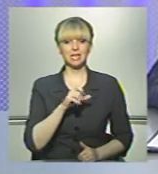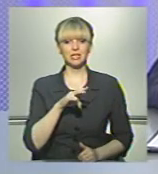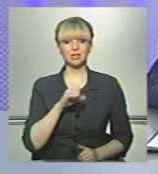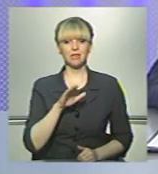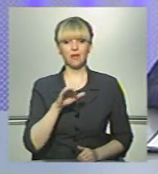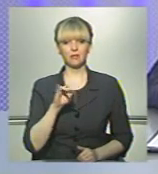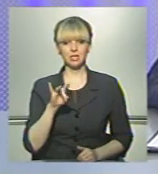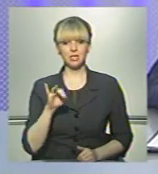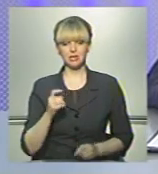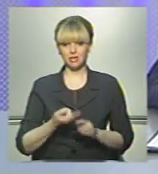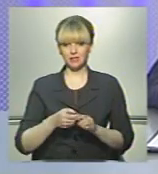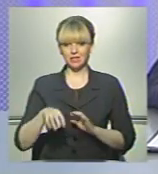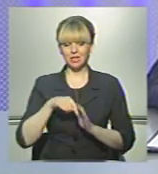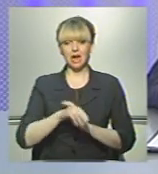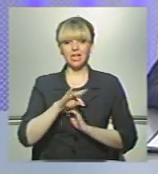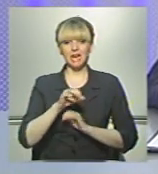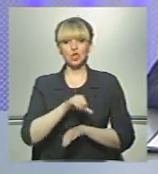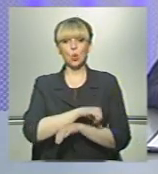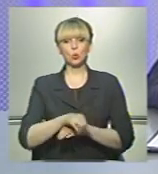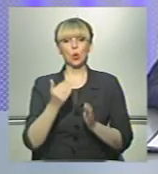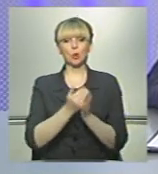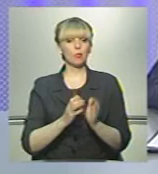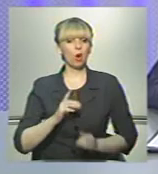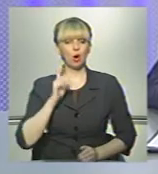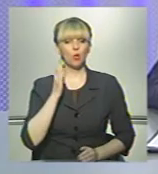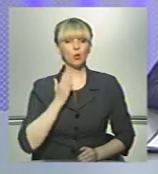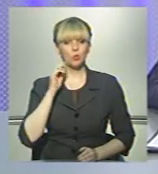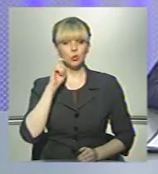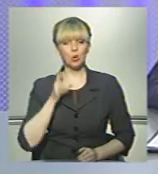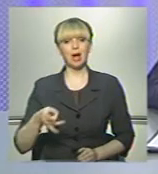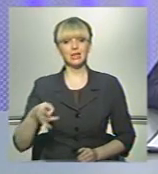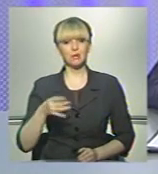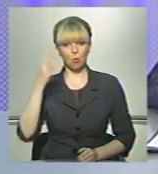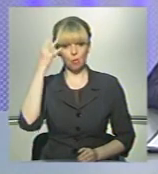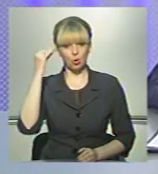Заставнівської. Все це в рамках транскордонної програми «Румунія-Україна-Республіка